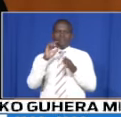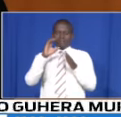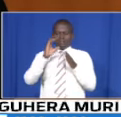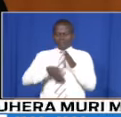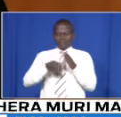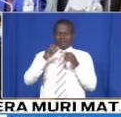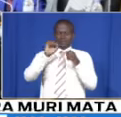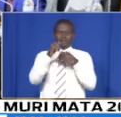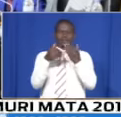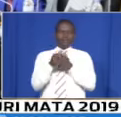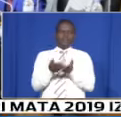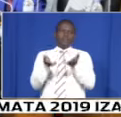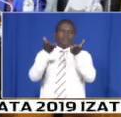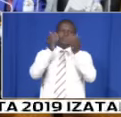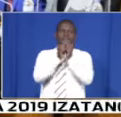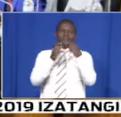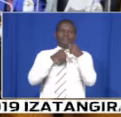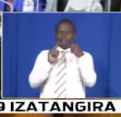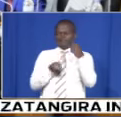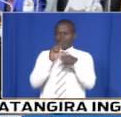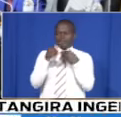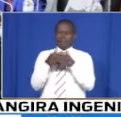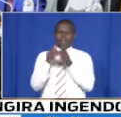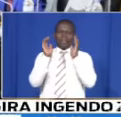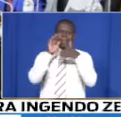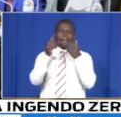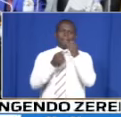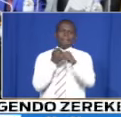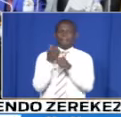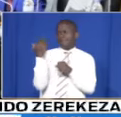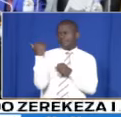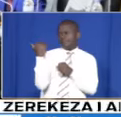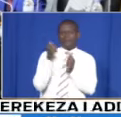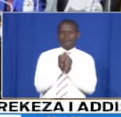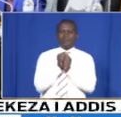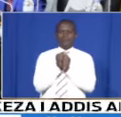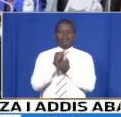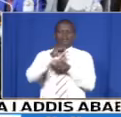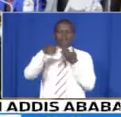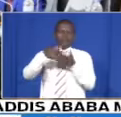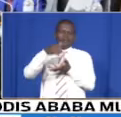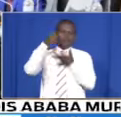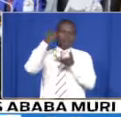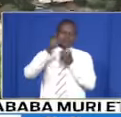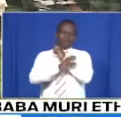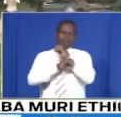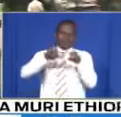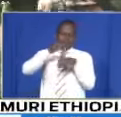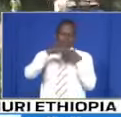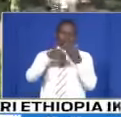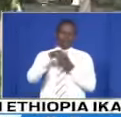2,246.5 bingana n'izamuka rya 16% ugereranyije n'ingengo y'imari y'umwaka wabanje ingengo y'imari v'imbere mu gihugu ingana na